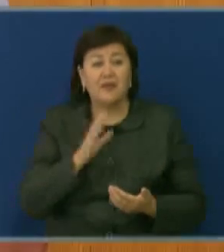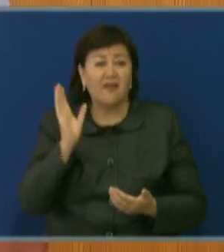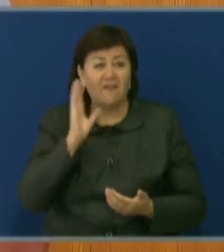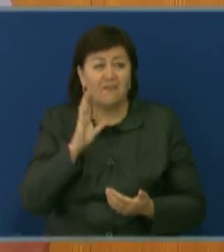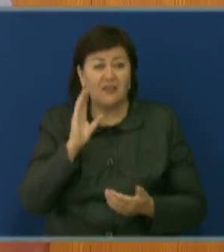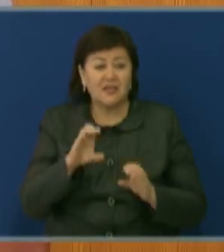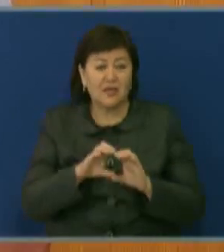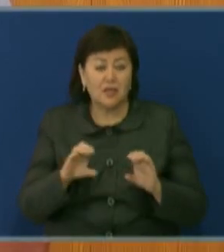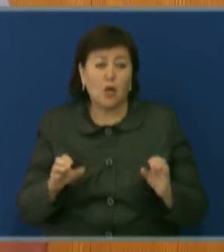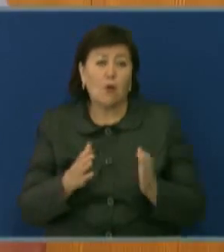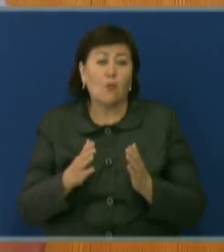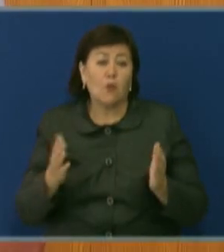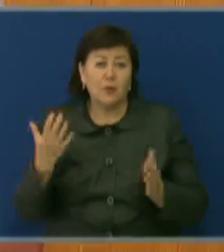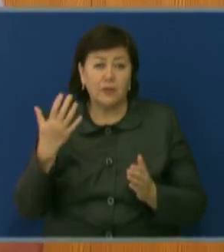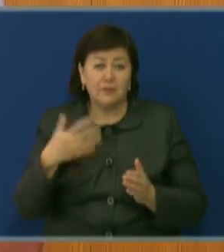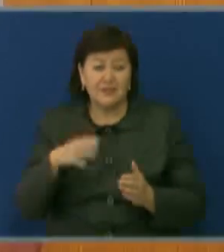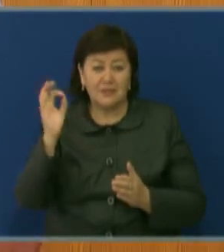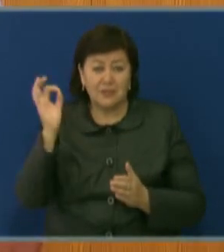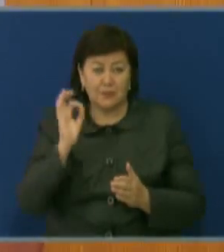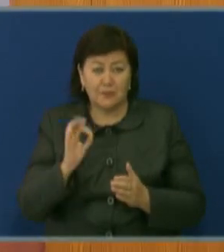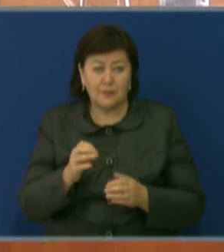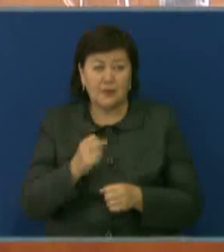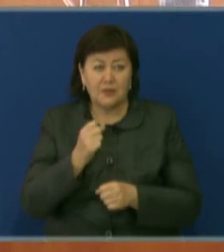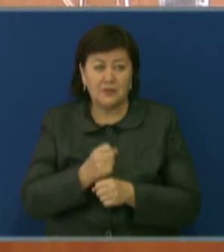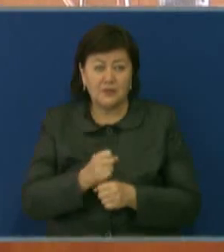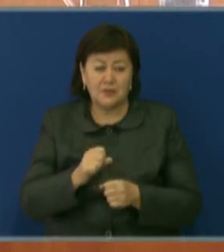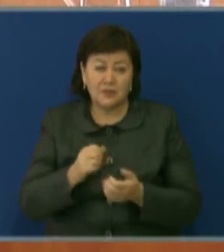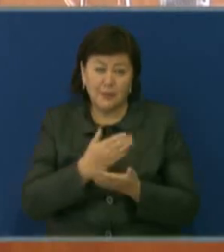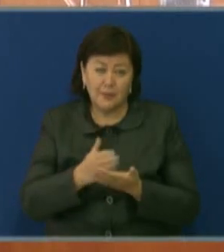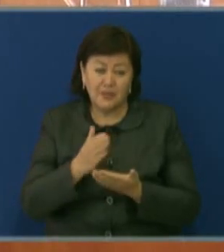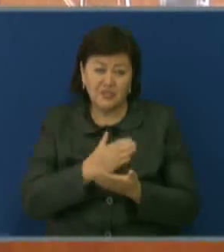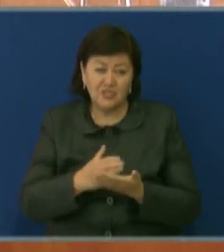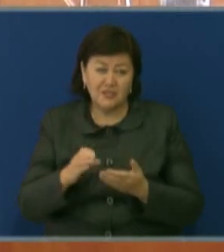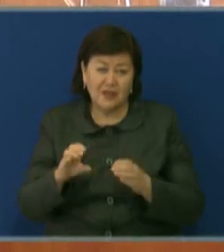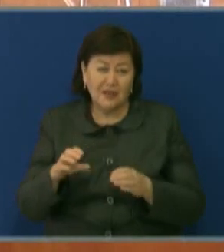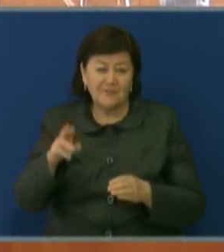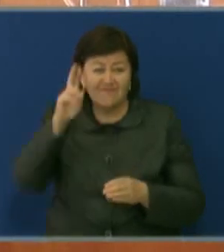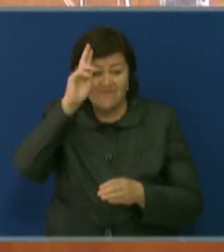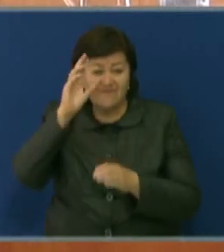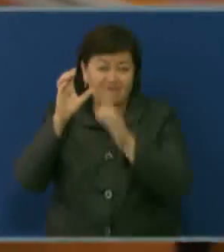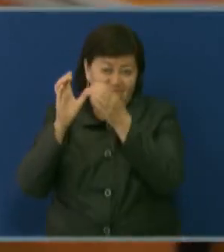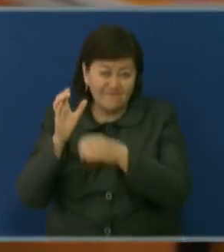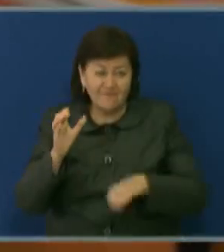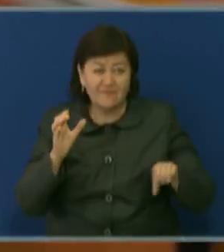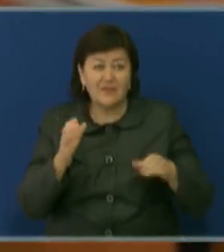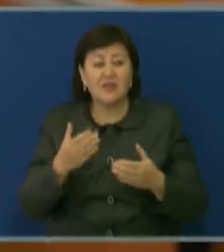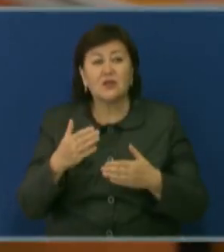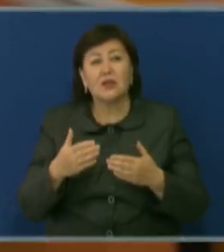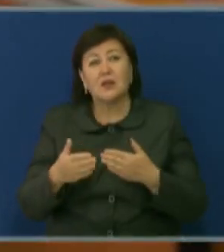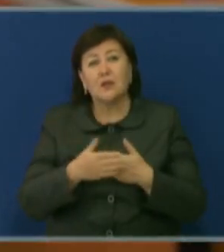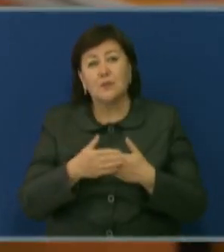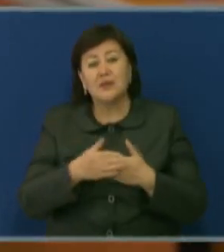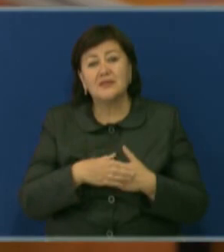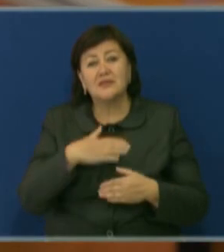на сегодняшний день около 50% выполнена прочистка канализационных сетей. Ведется прочистка канализационных коллекторов в районе мясокомбината